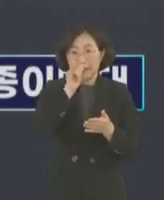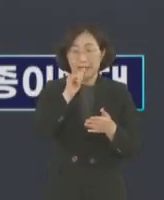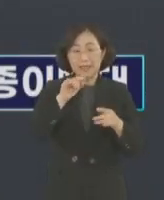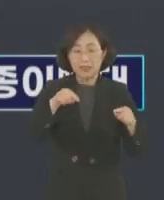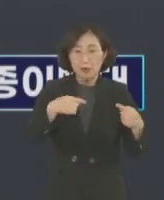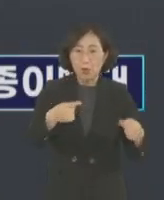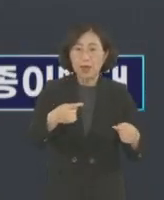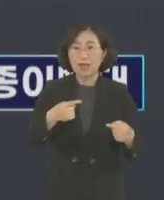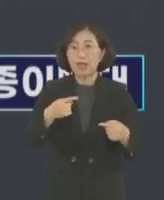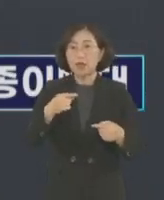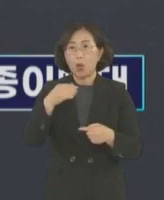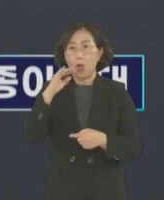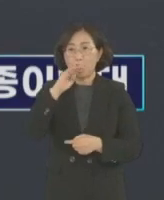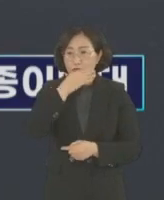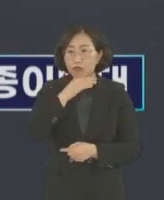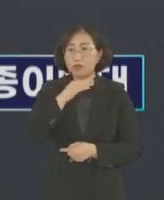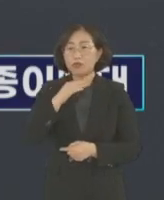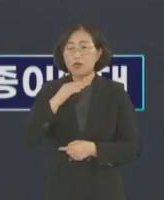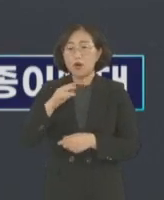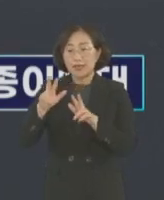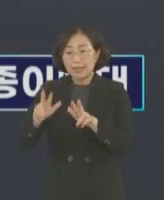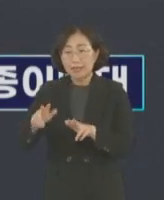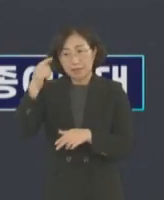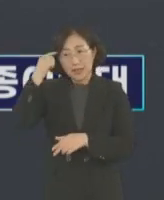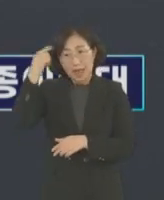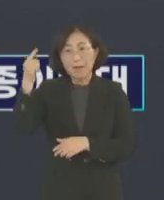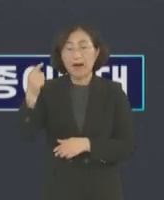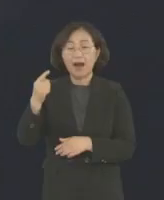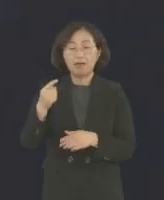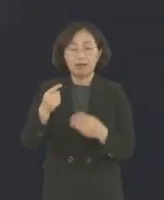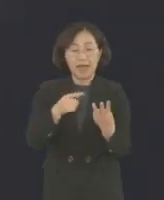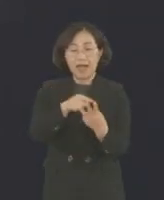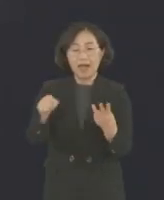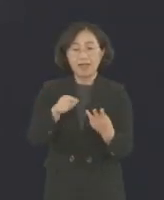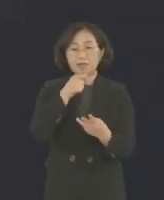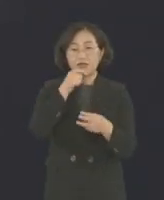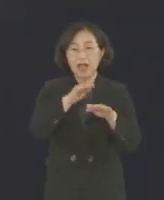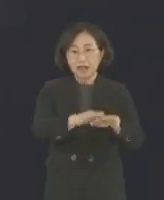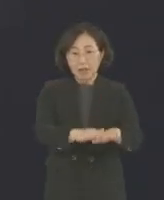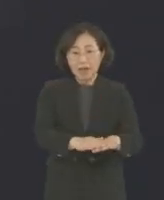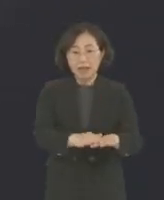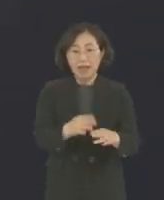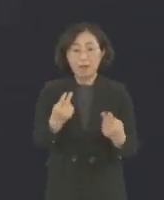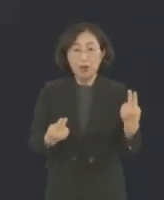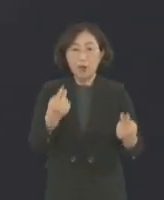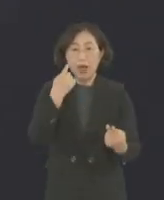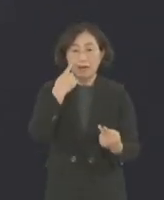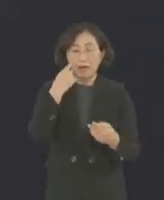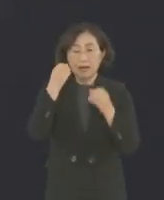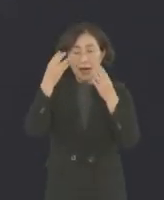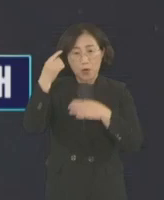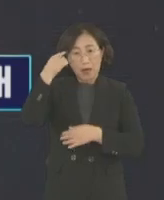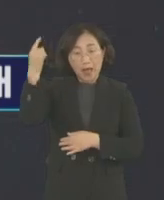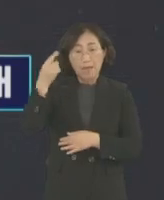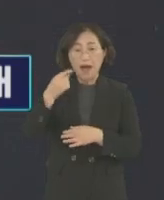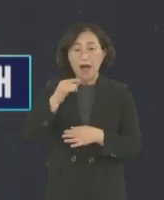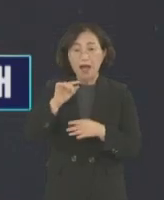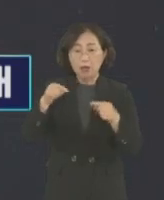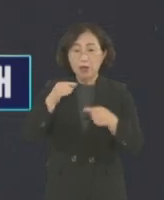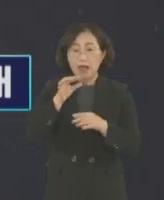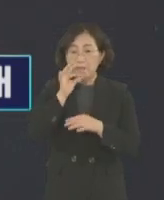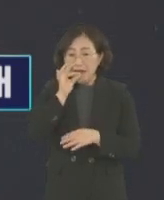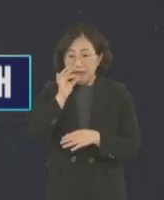그리고 이번에 개발된 종이 빨대를 물에 넣었다 구부려봤습니다. 확연하게 새로 개발된 종이빨대가 눅눅해지지